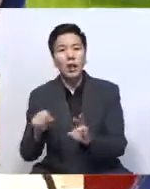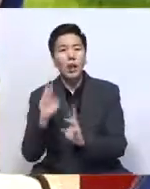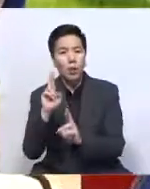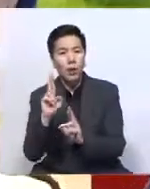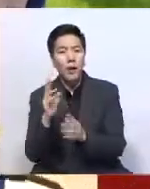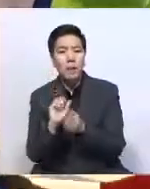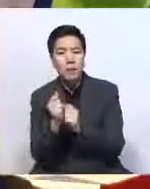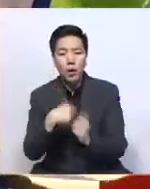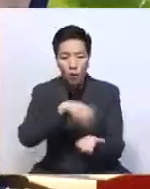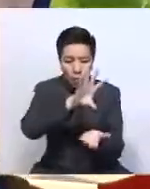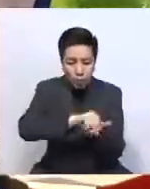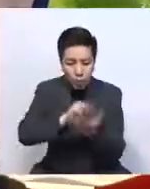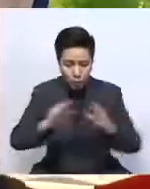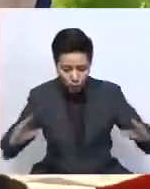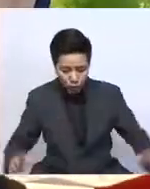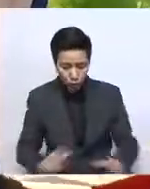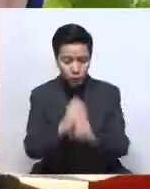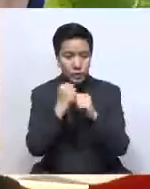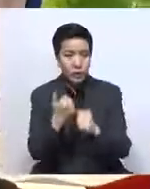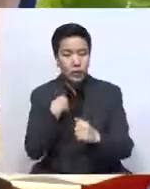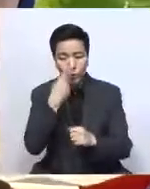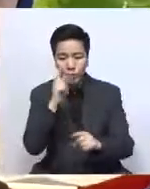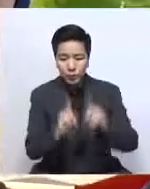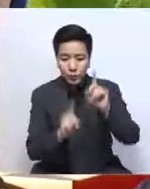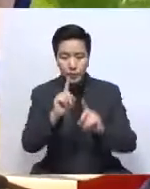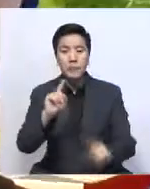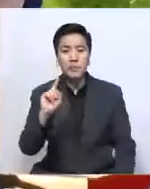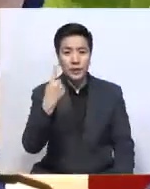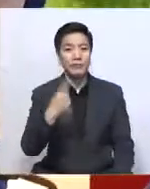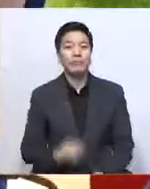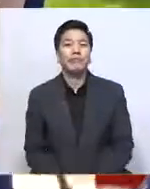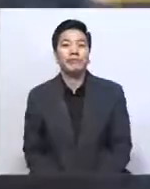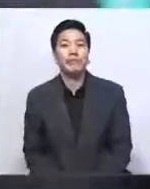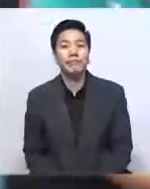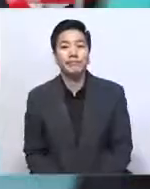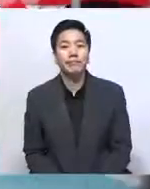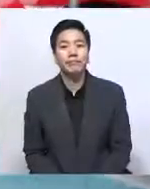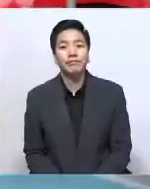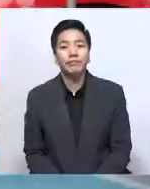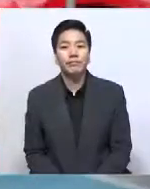เฝ้าระวังจะมีการรวบรวมแล้วก็สรุปข้อมูลทั้งหมดเพื่อมาประเมินผลอีกครั้งหนึ่งค่ะ